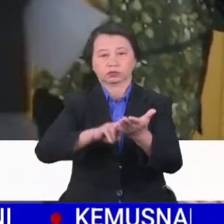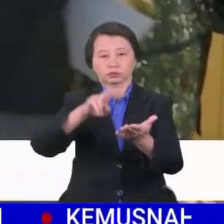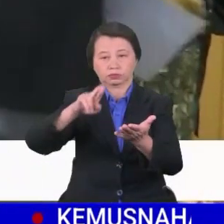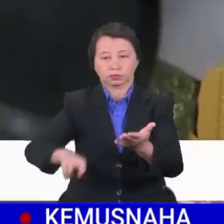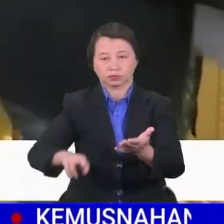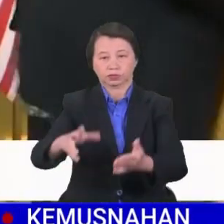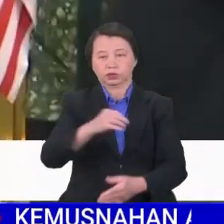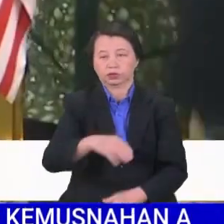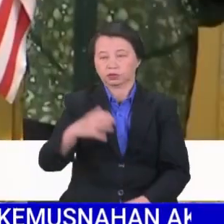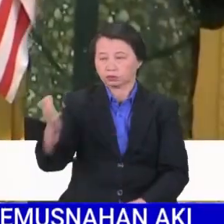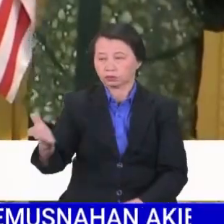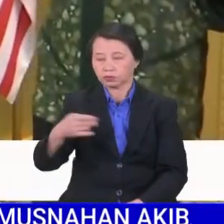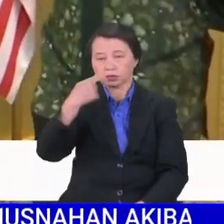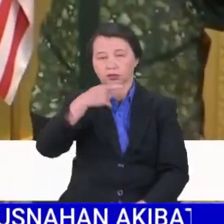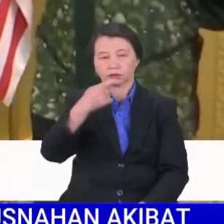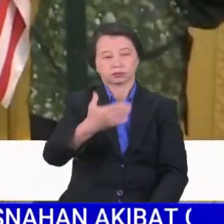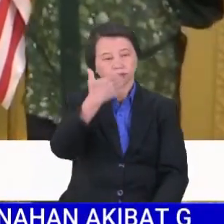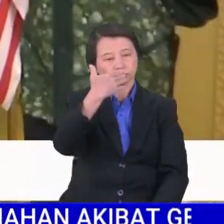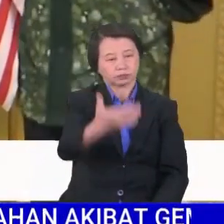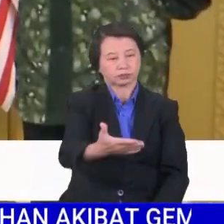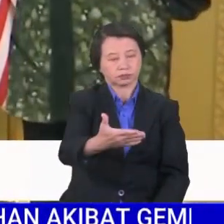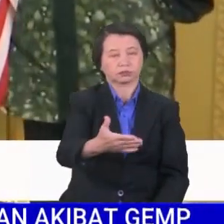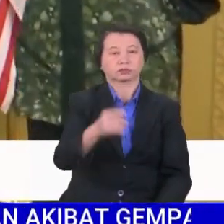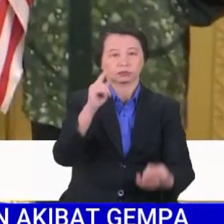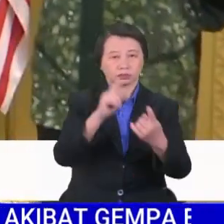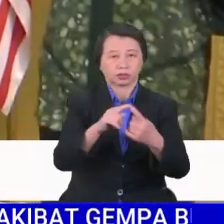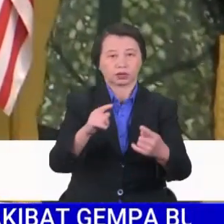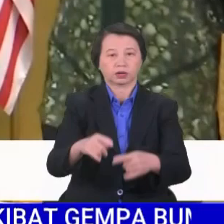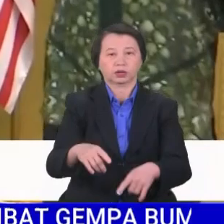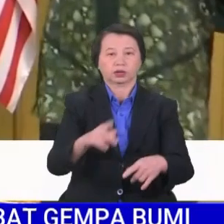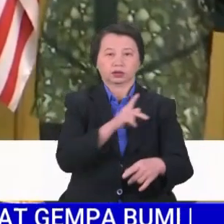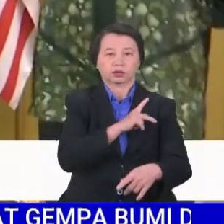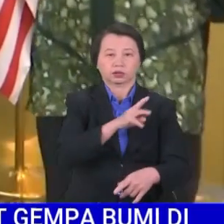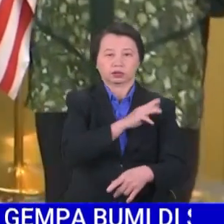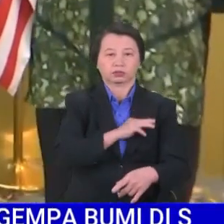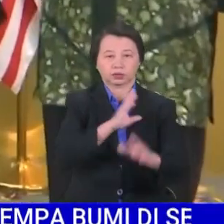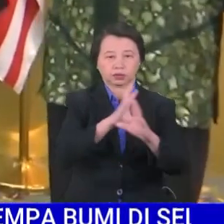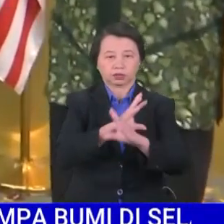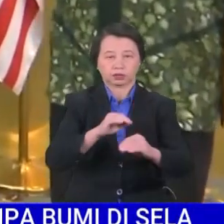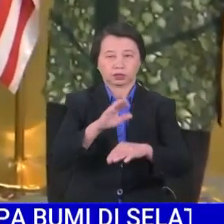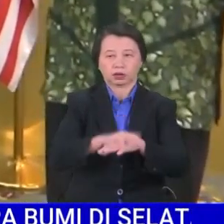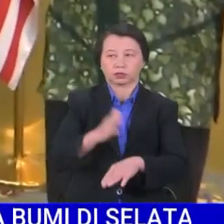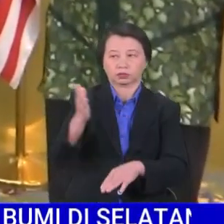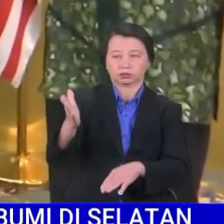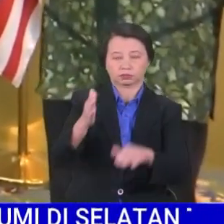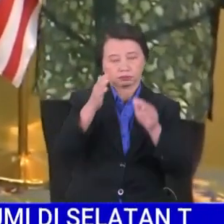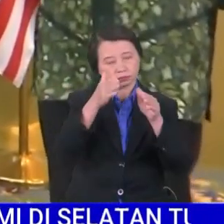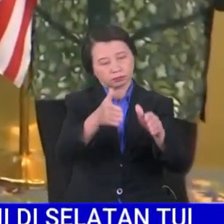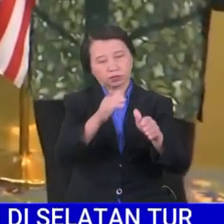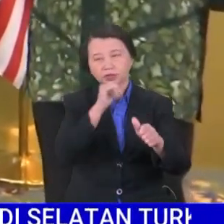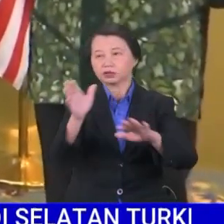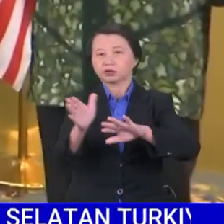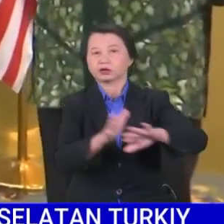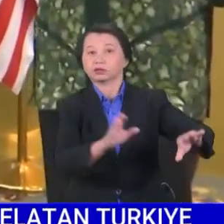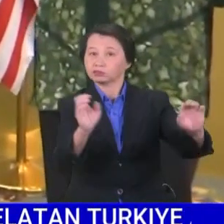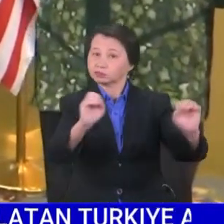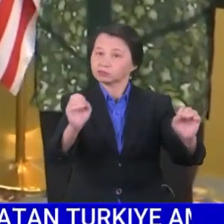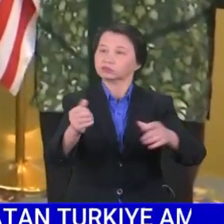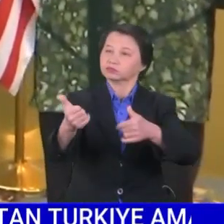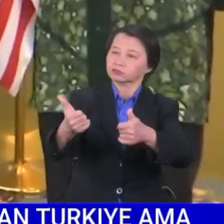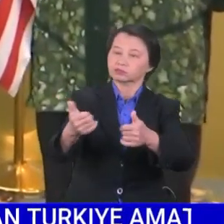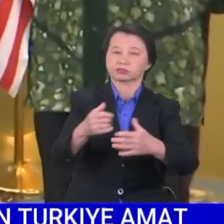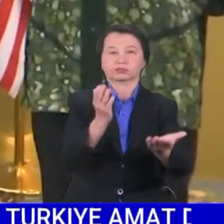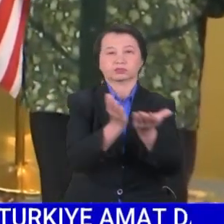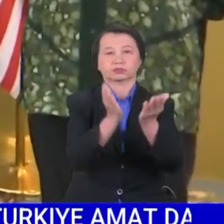Dalam pada itu beliau membasahihkan penghargaan dan terima kasih kepada primis Jawa atas keprihatinan tidak mengabaikan kebajikan